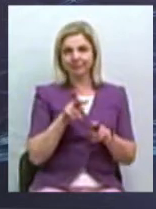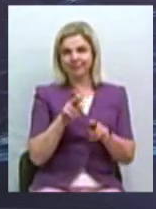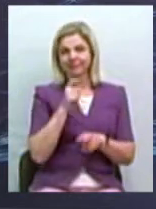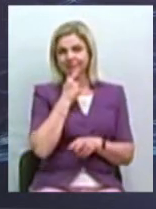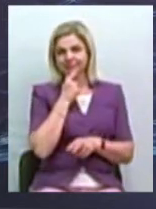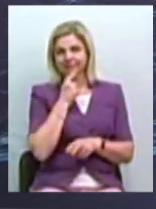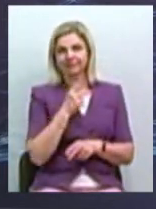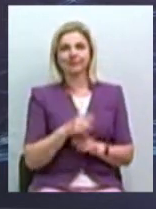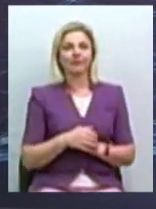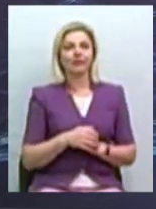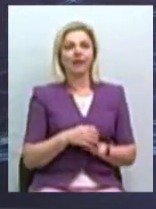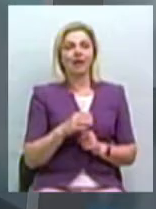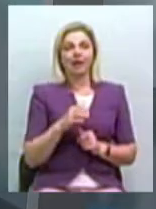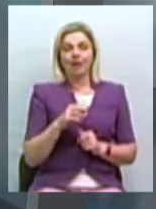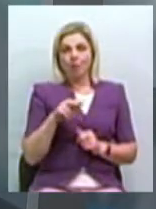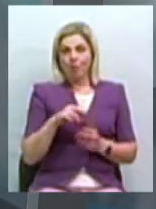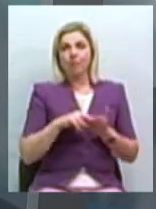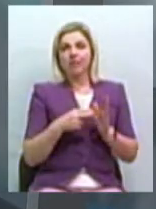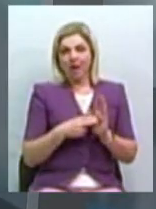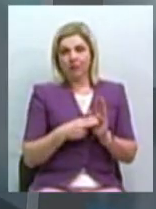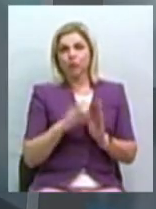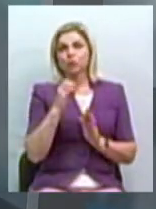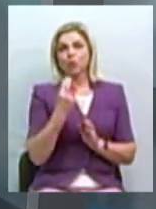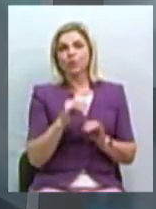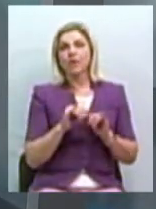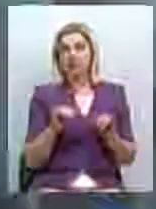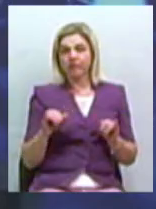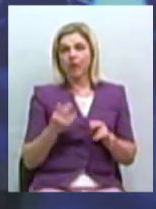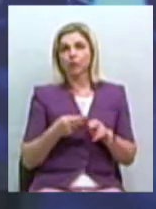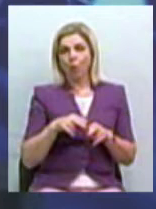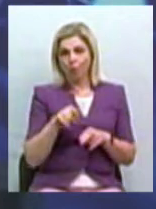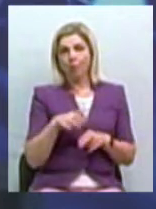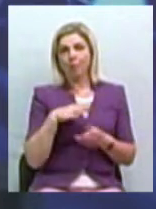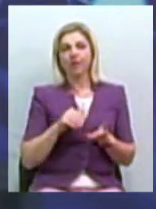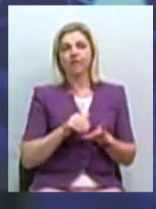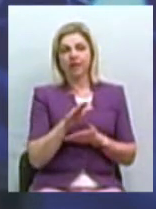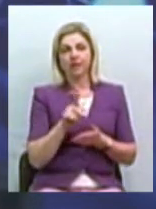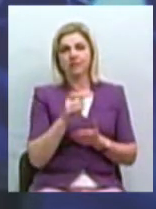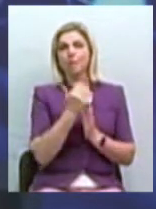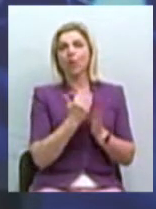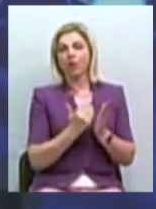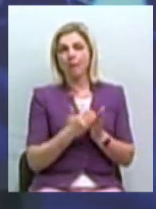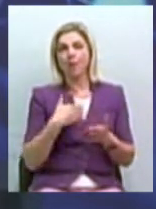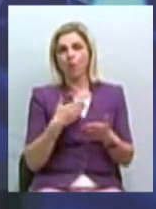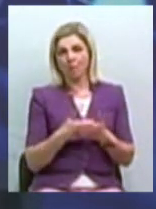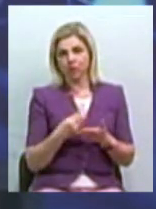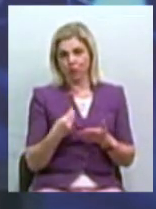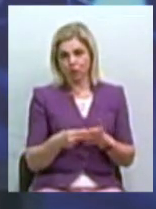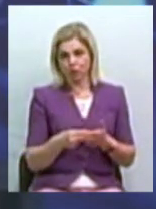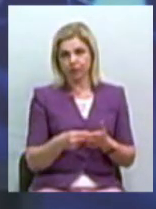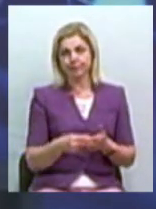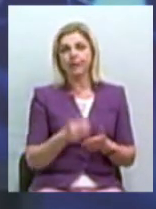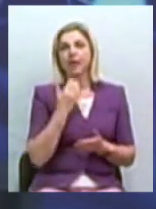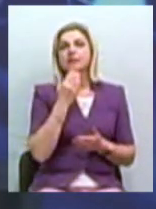програмі соціально-економічного розвитку, саме тому він і був відхилений за програми громадського бюджету. А скажіть, будь ласка, хто ще